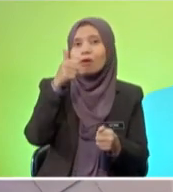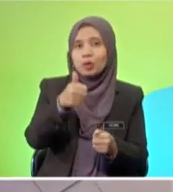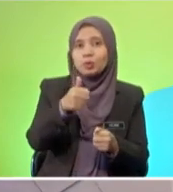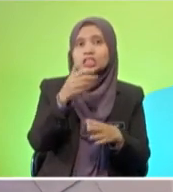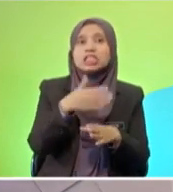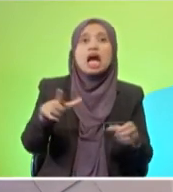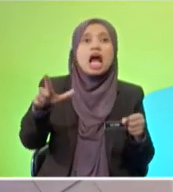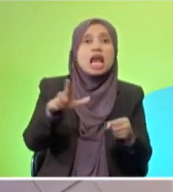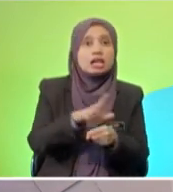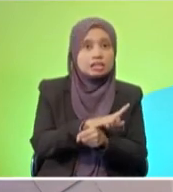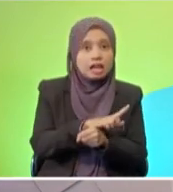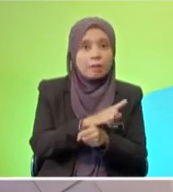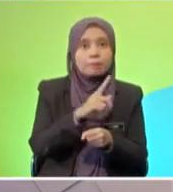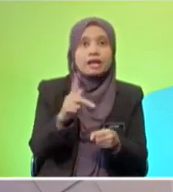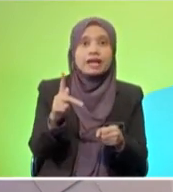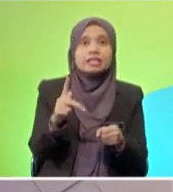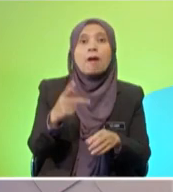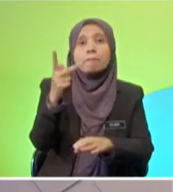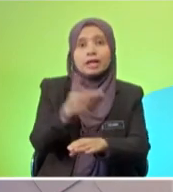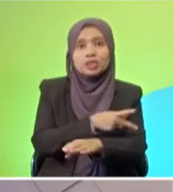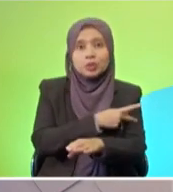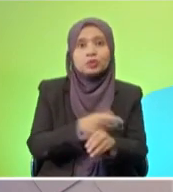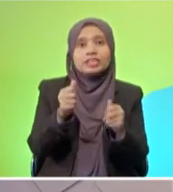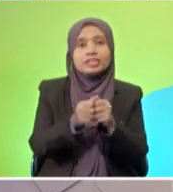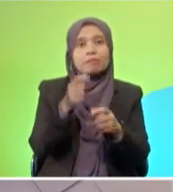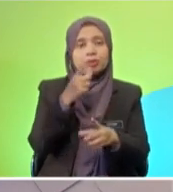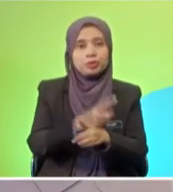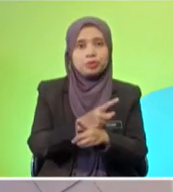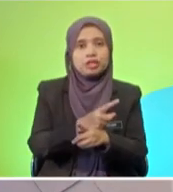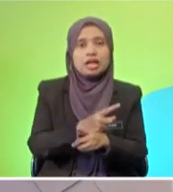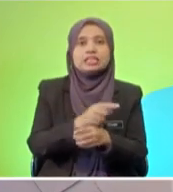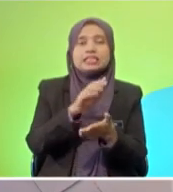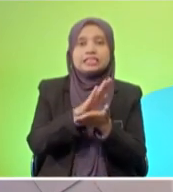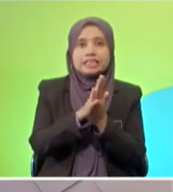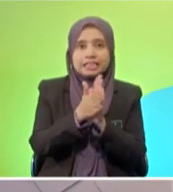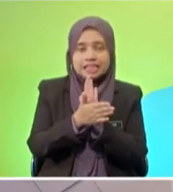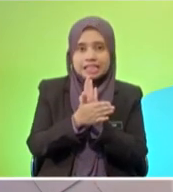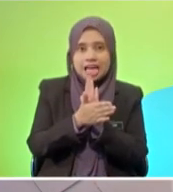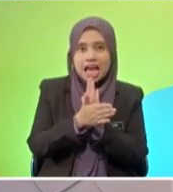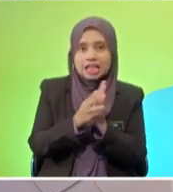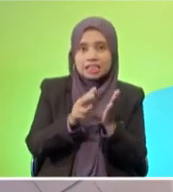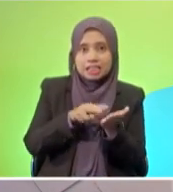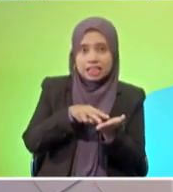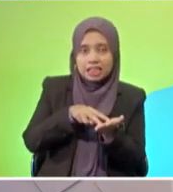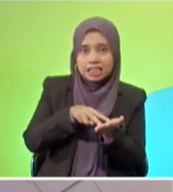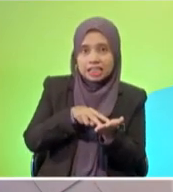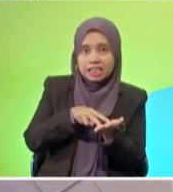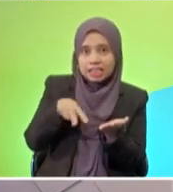pantun yang betul saya bertambah lagi satu bintang jadi naik ke roket itu ke bintang yang kedua